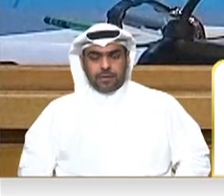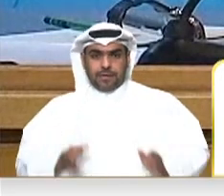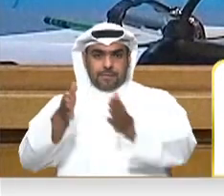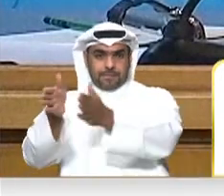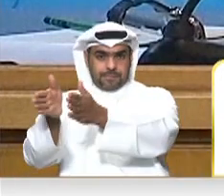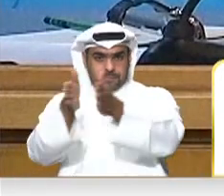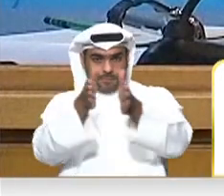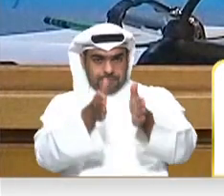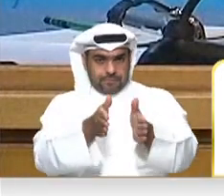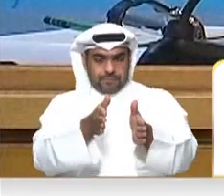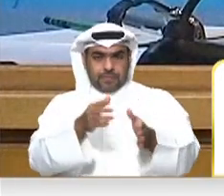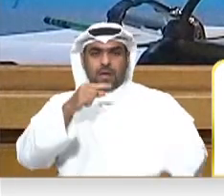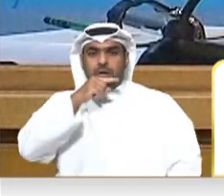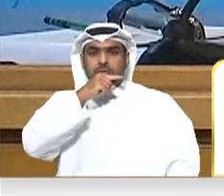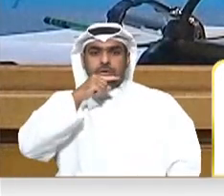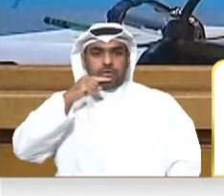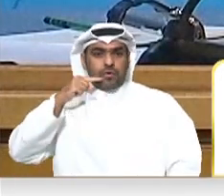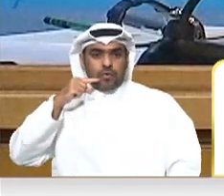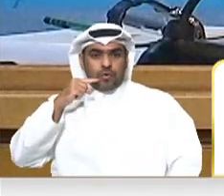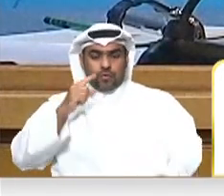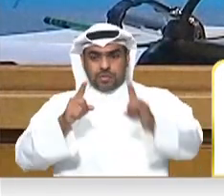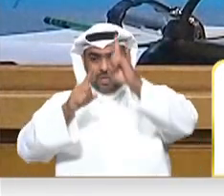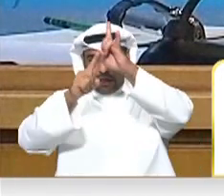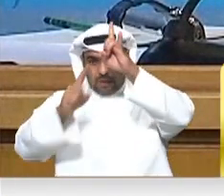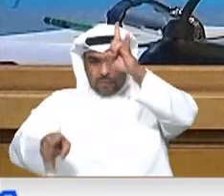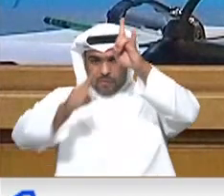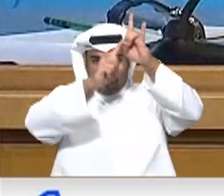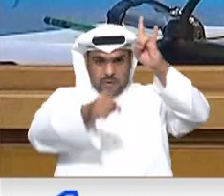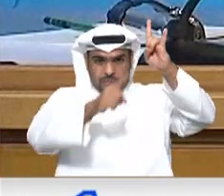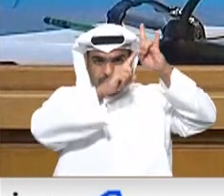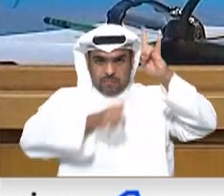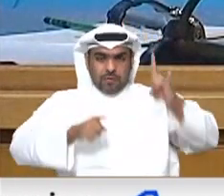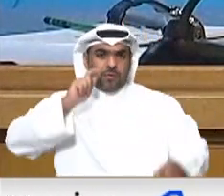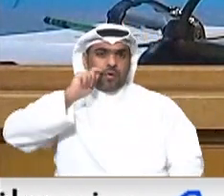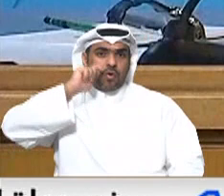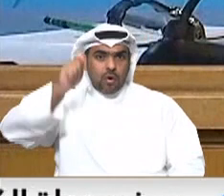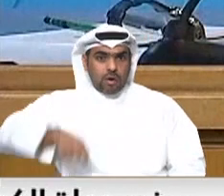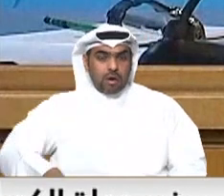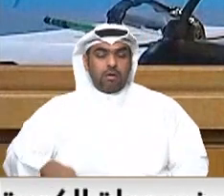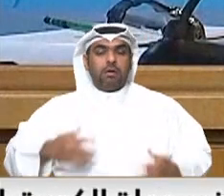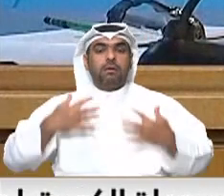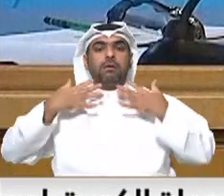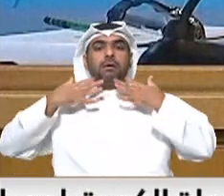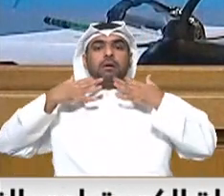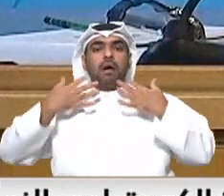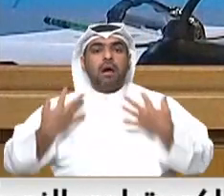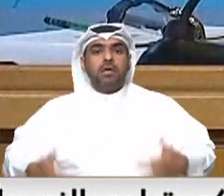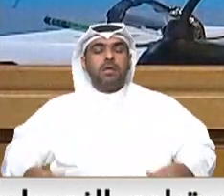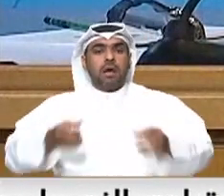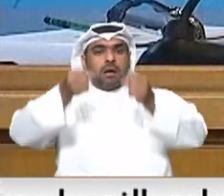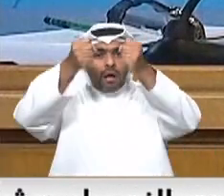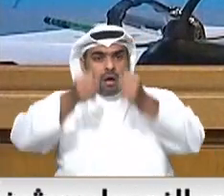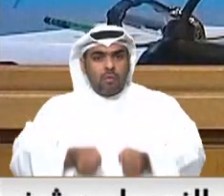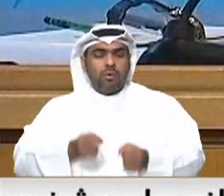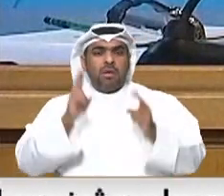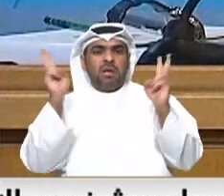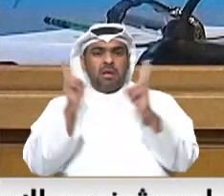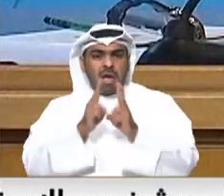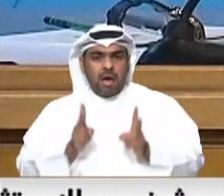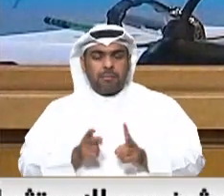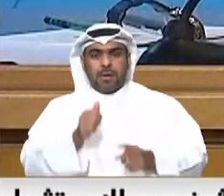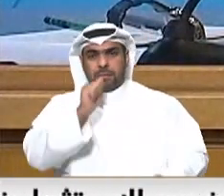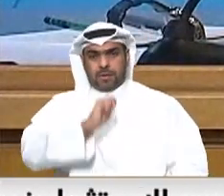الهجمات الجويه الروسيه هذا الربيع في الحاق اضرار جسيمه بالبنيه التحتيه الحيويه في